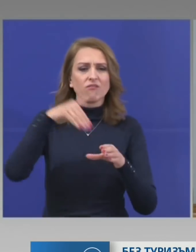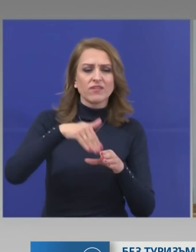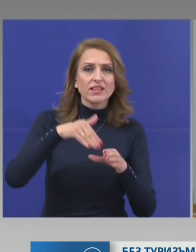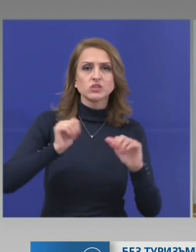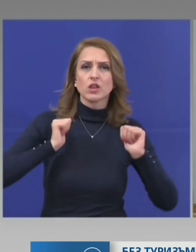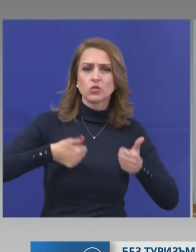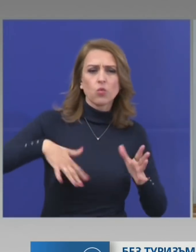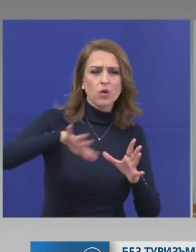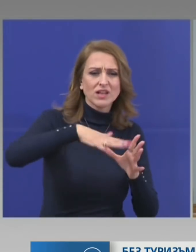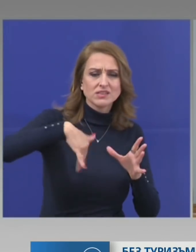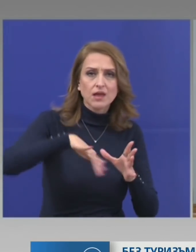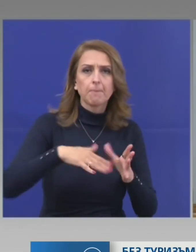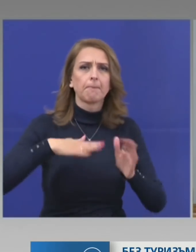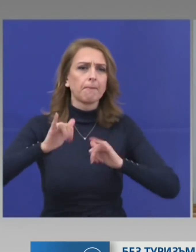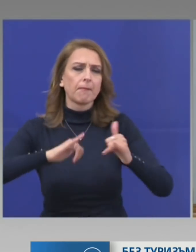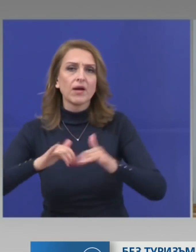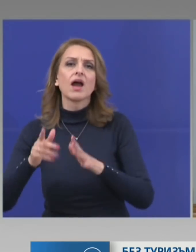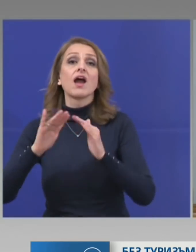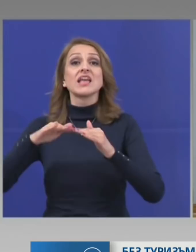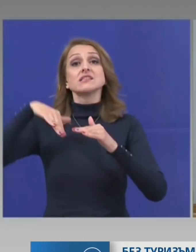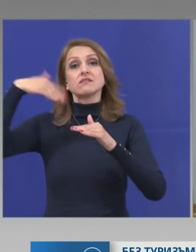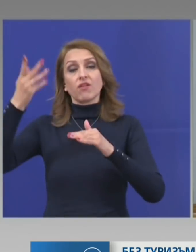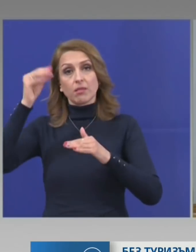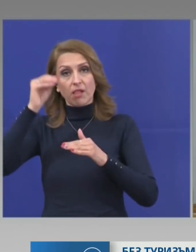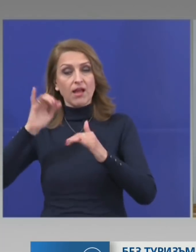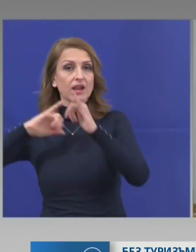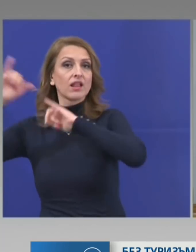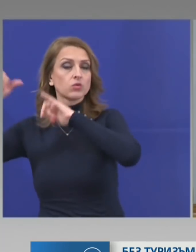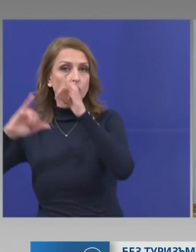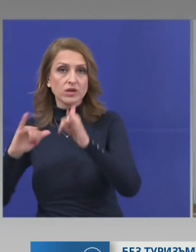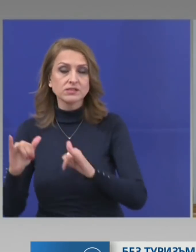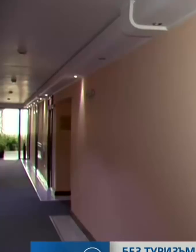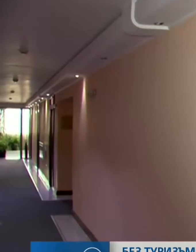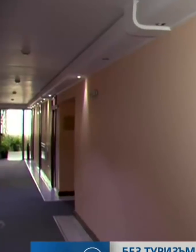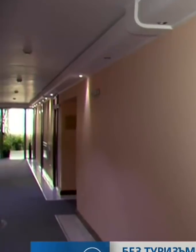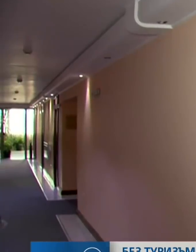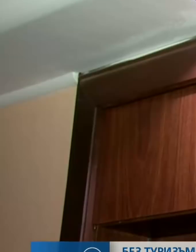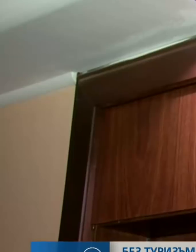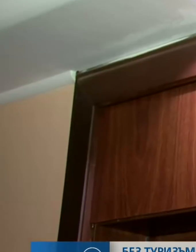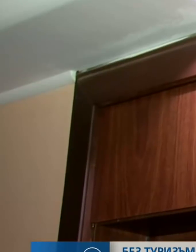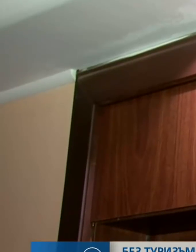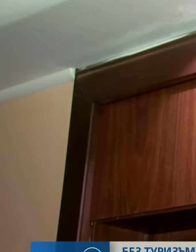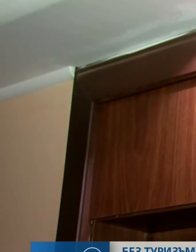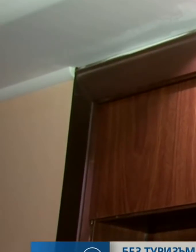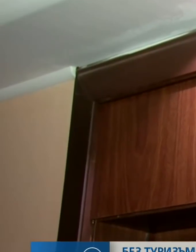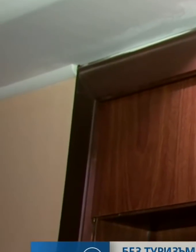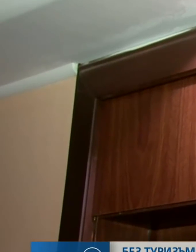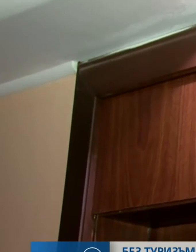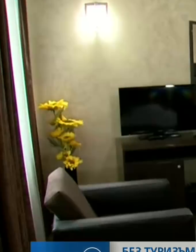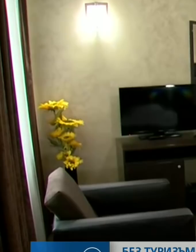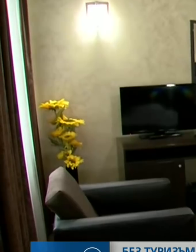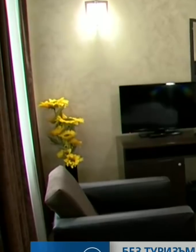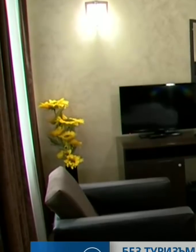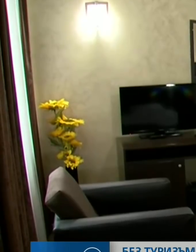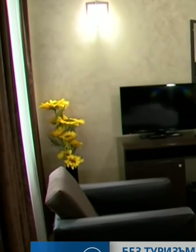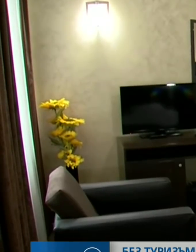изходящ туризъм, с цел екскурзии, организирани пътувания, входящ туризъм. Държавата все още не е решила дали и как